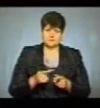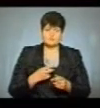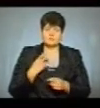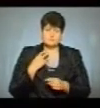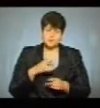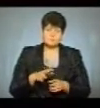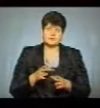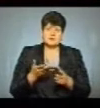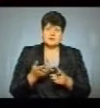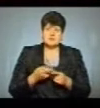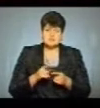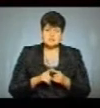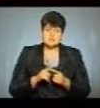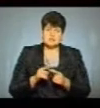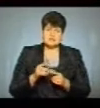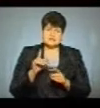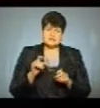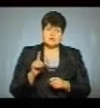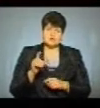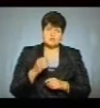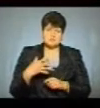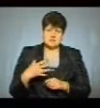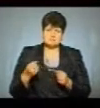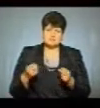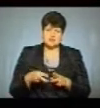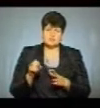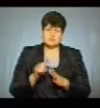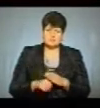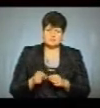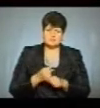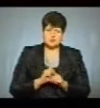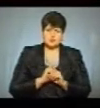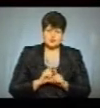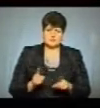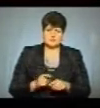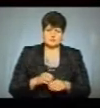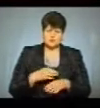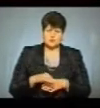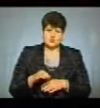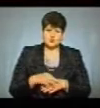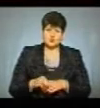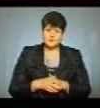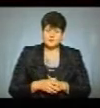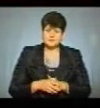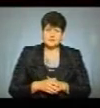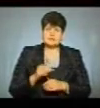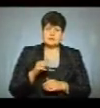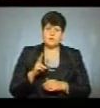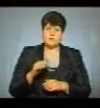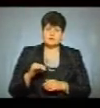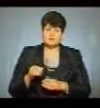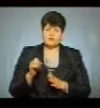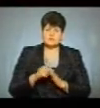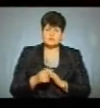4 частини 2 статті 115. Це умисне вбивство, вчинене з особливою жорстокістю. Тетяну Подвашецьку вбили в